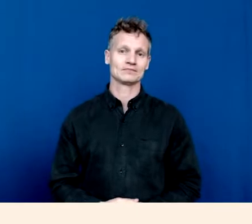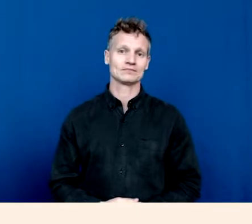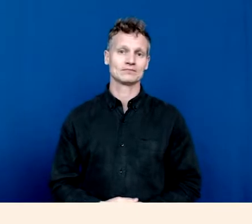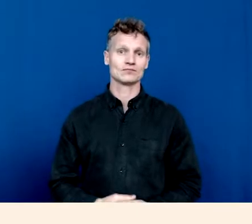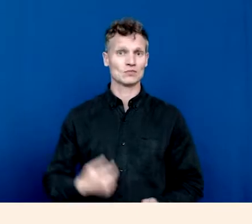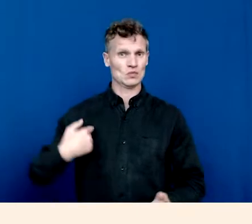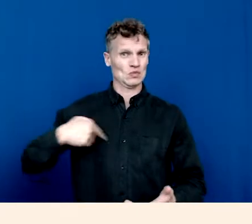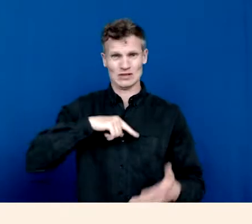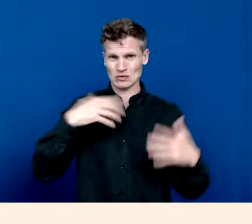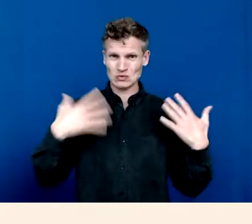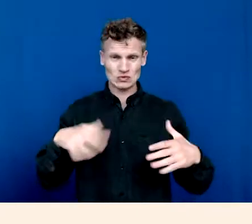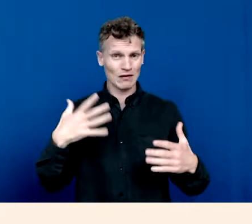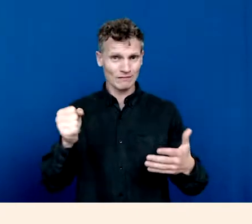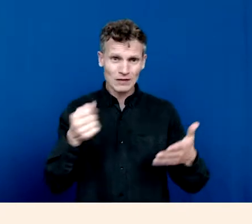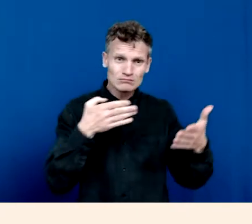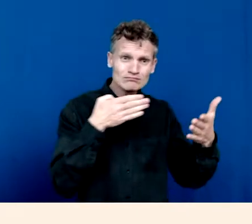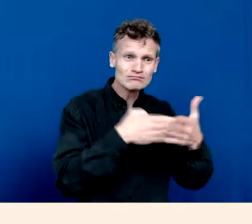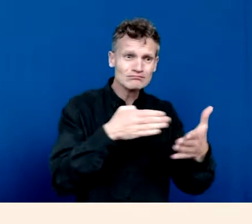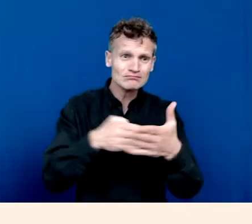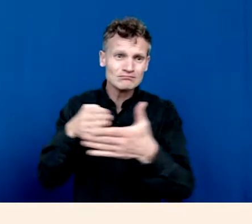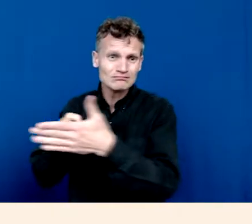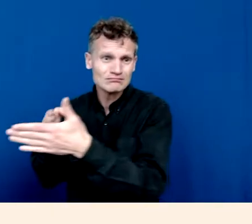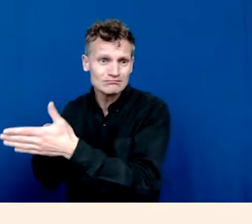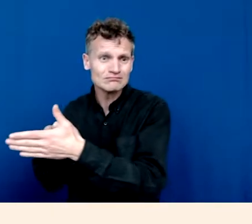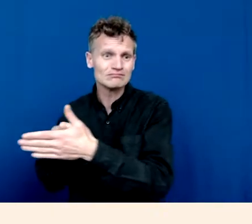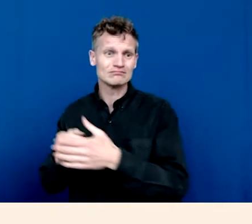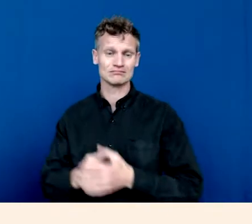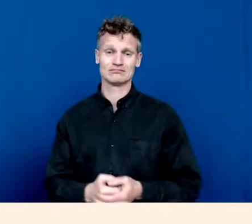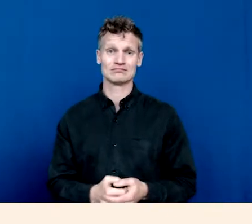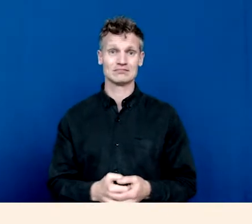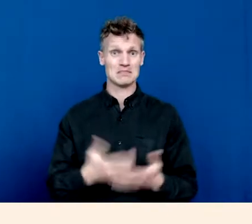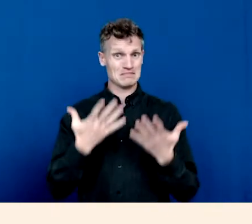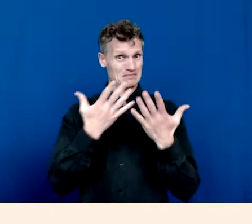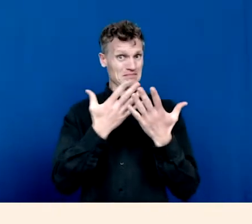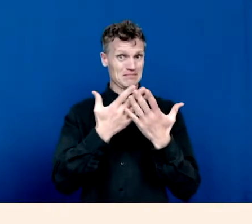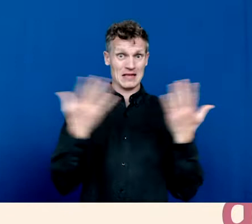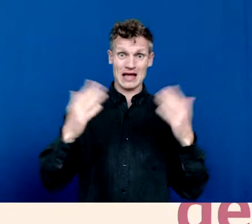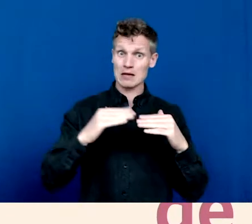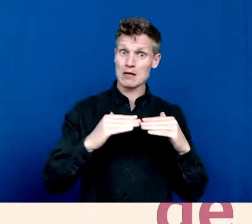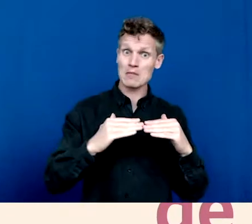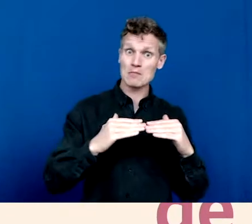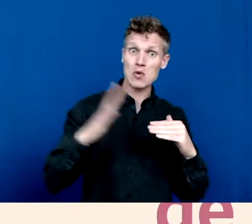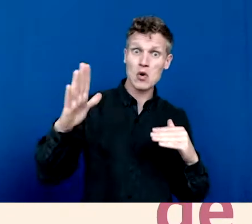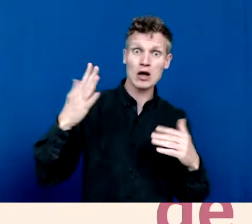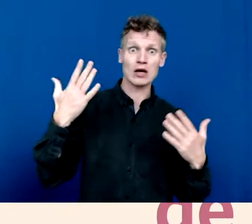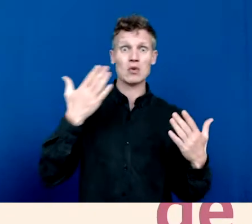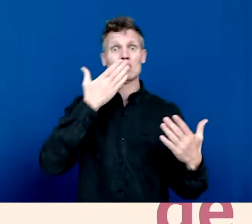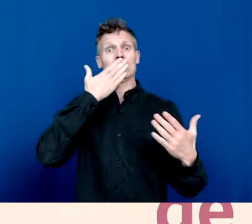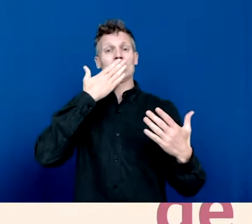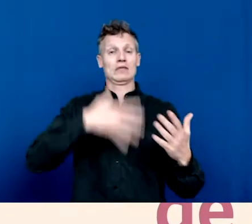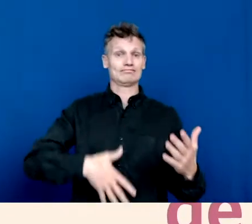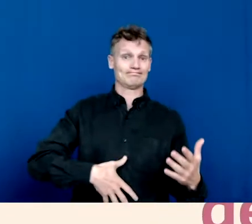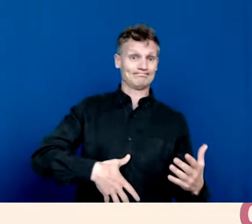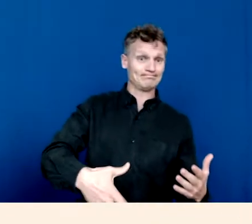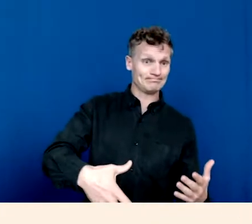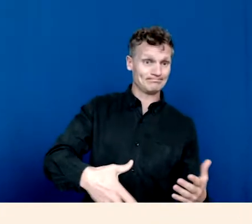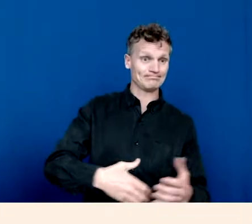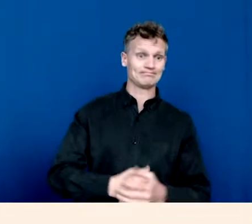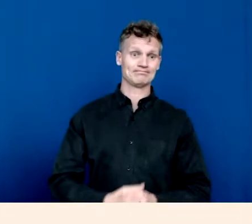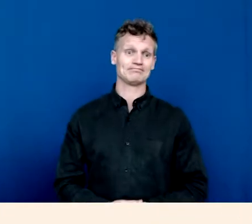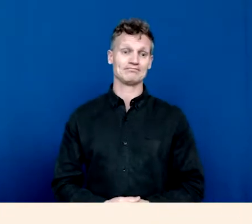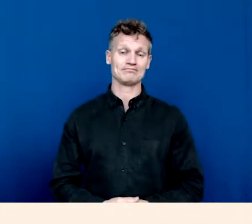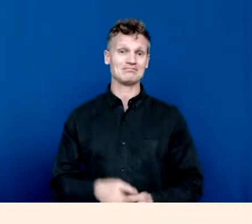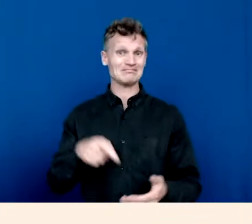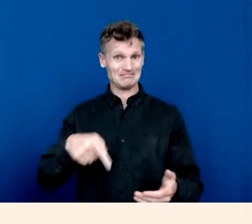qui limitent notre capacité d'agir et nous exposent à un risque accru de grossesse non désirée, de